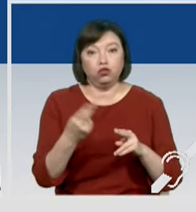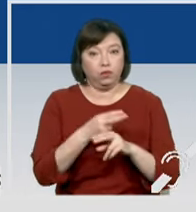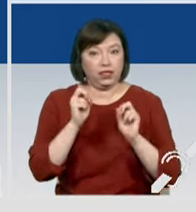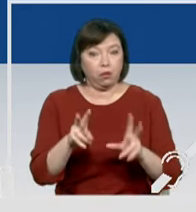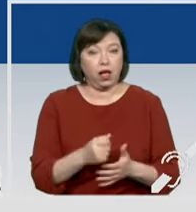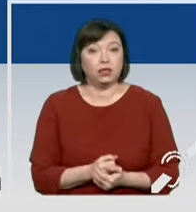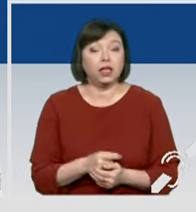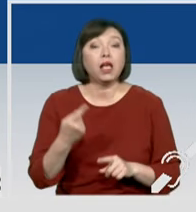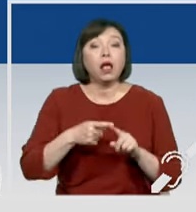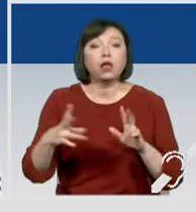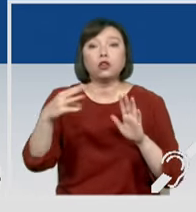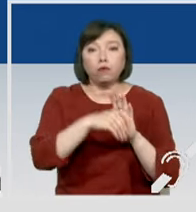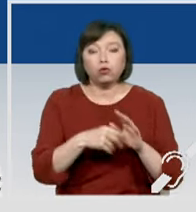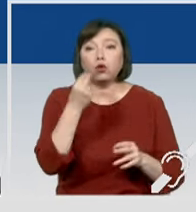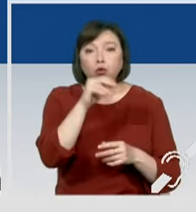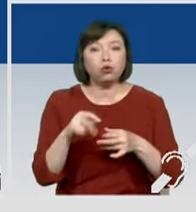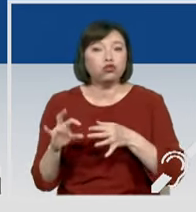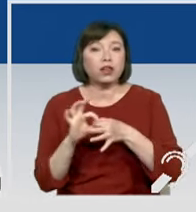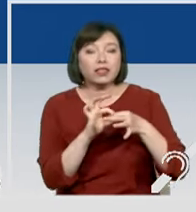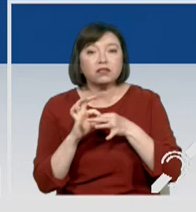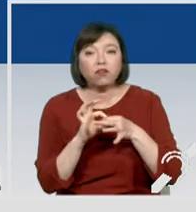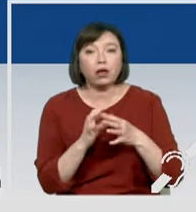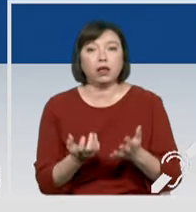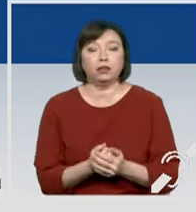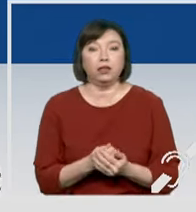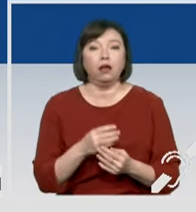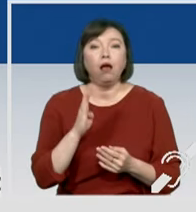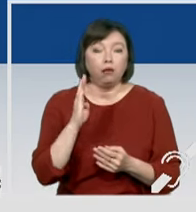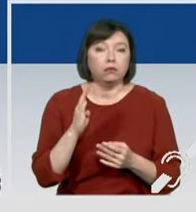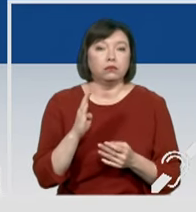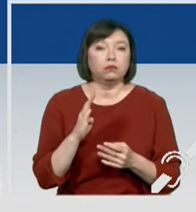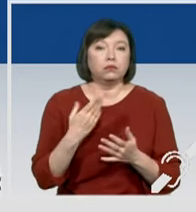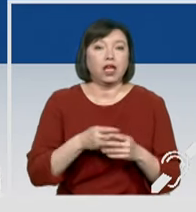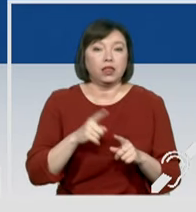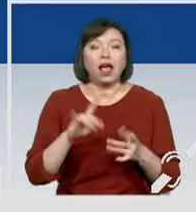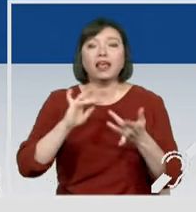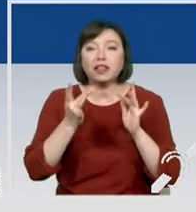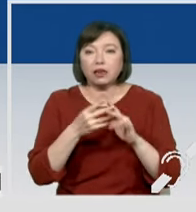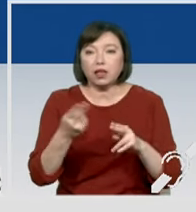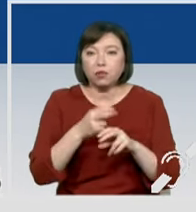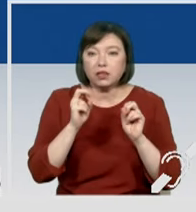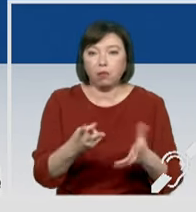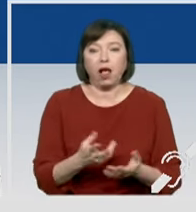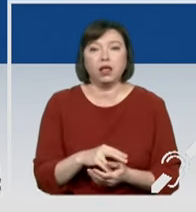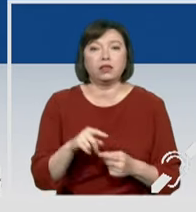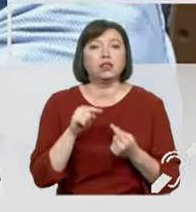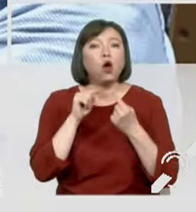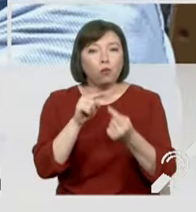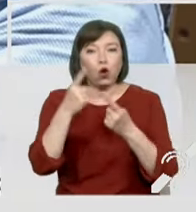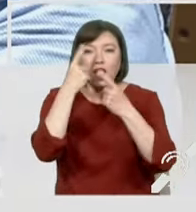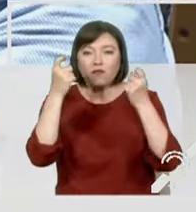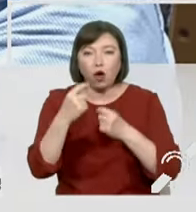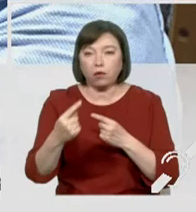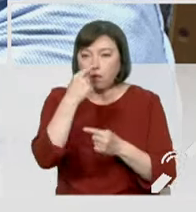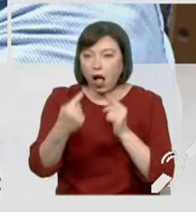ce include o cooperare tot mai strânsă în domenii cum ar fi cibersecuritatea, combaterea amenințărilor hibride.